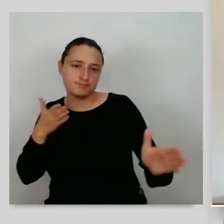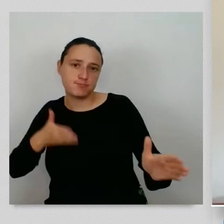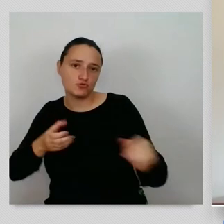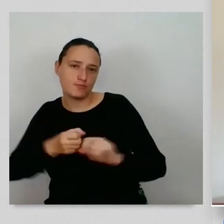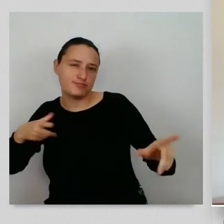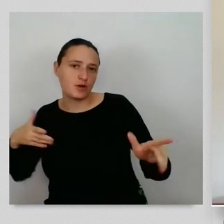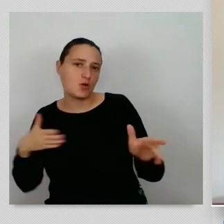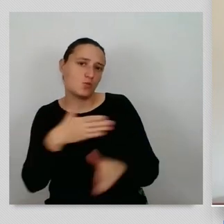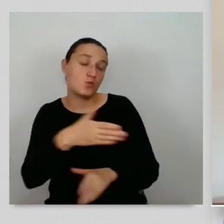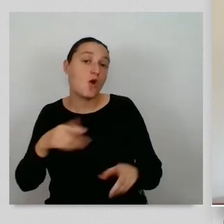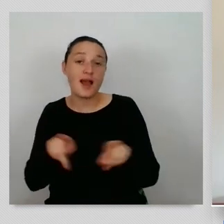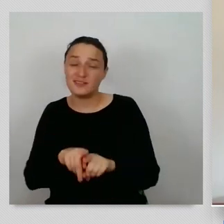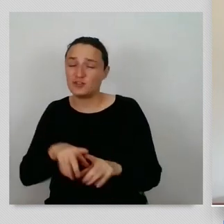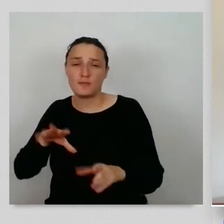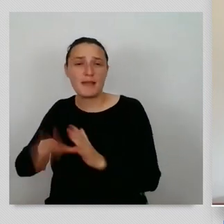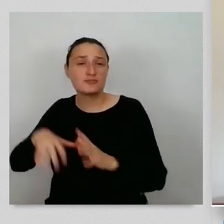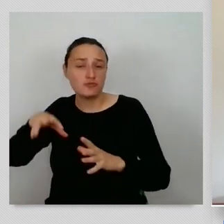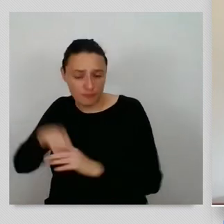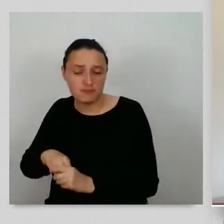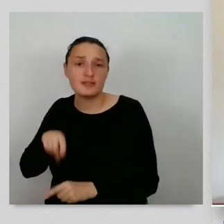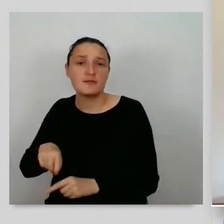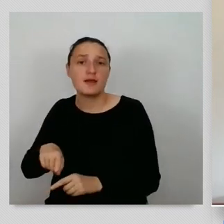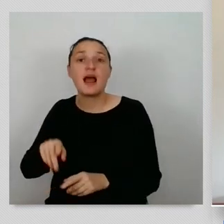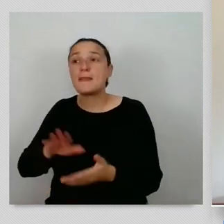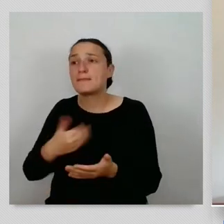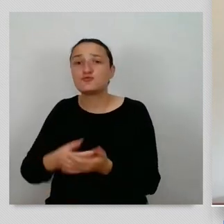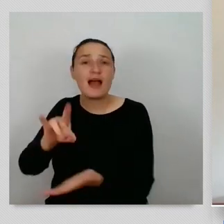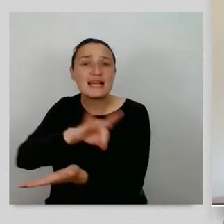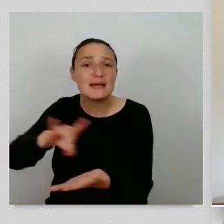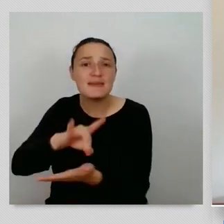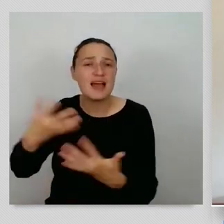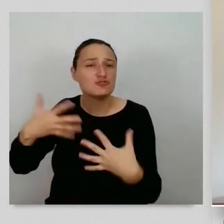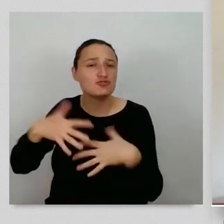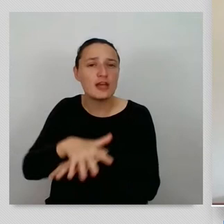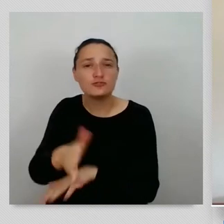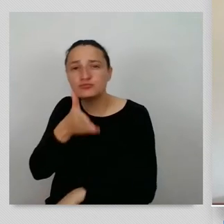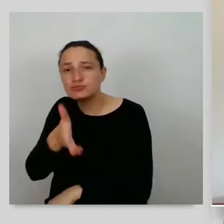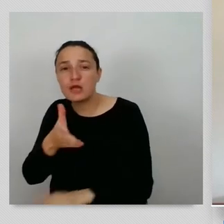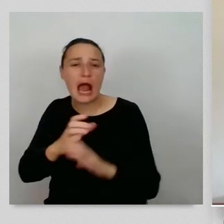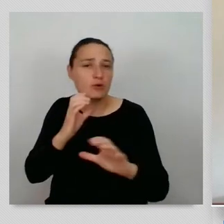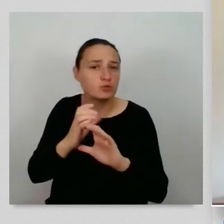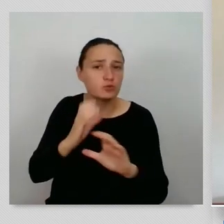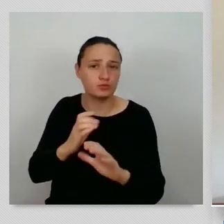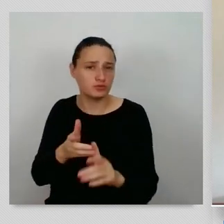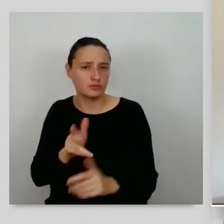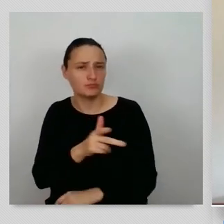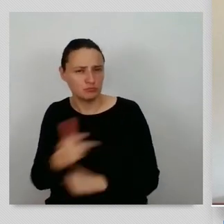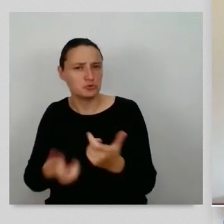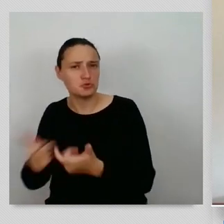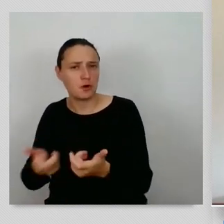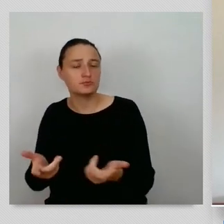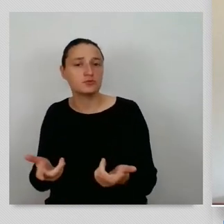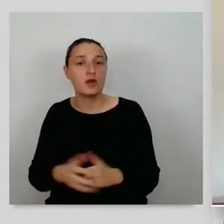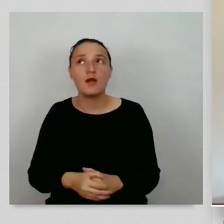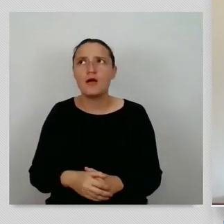oczywiście połączenie każdej gminy siecią połączeń autobusowych.